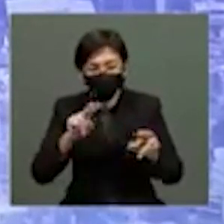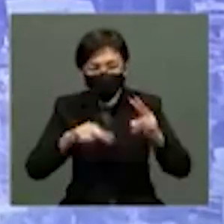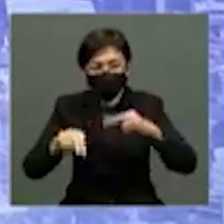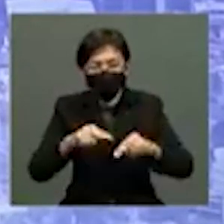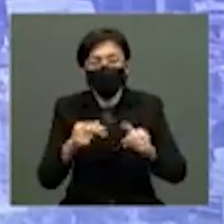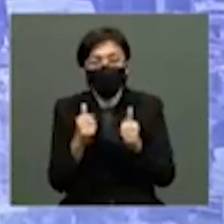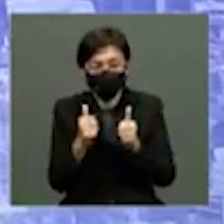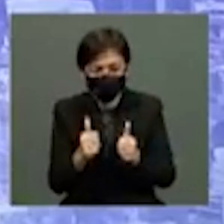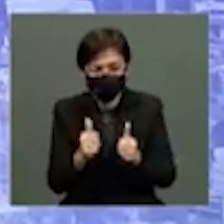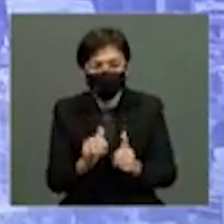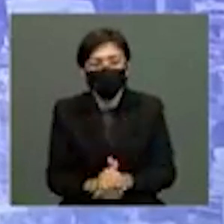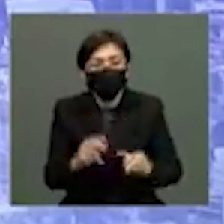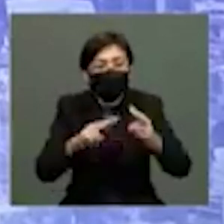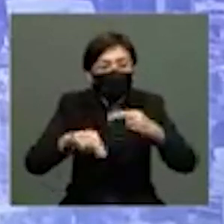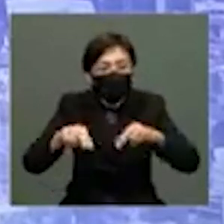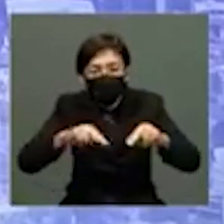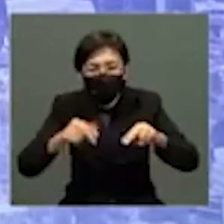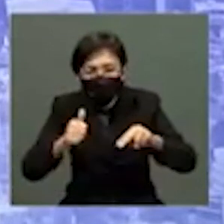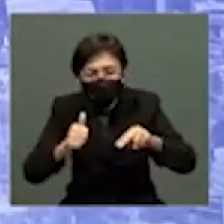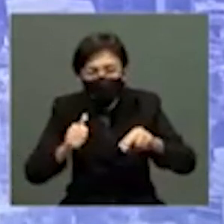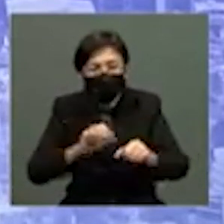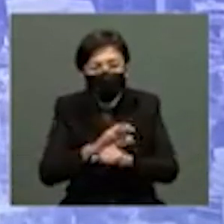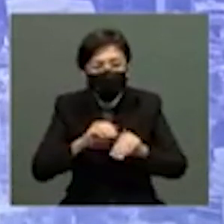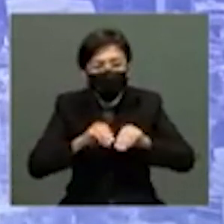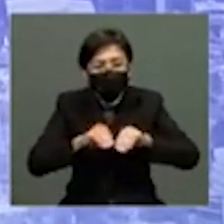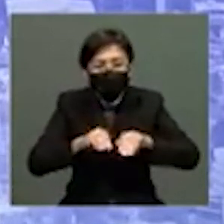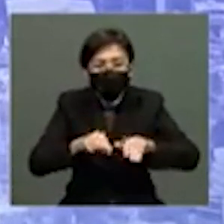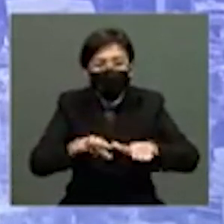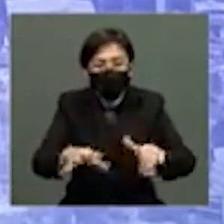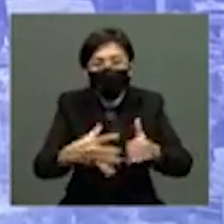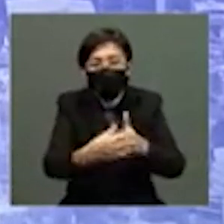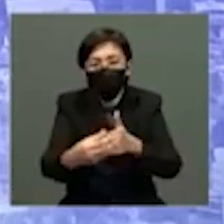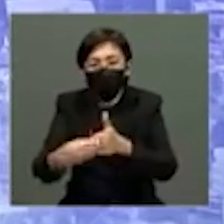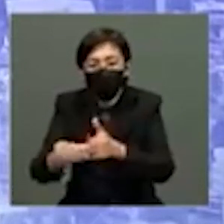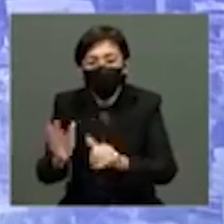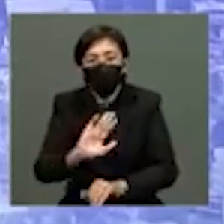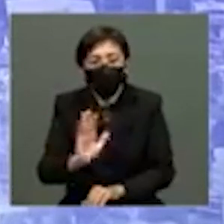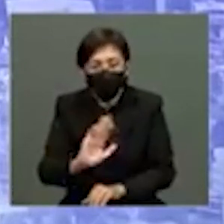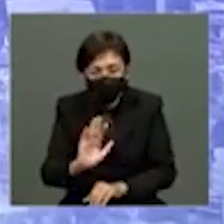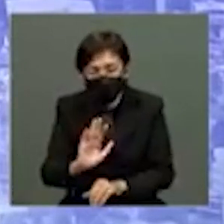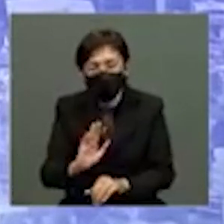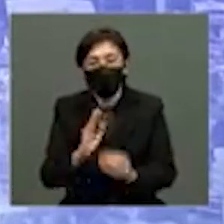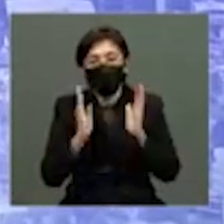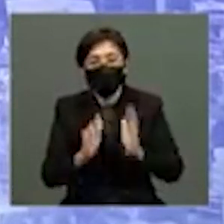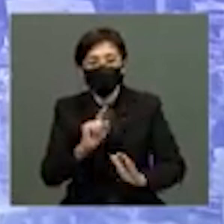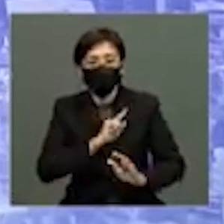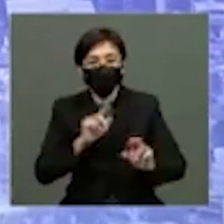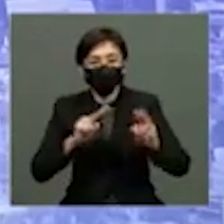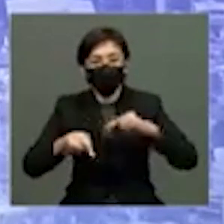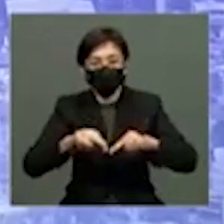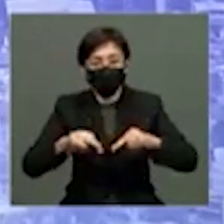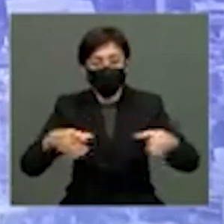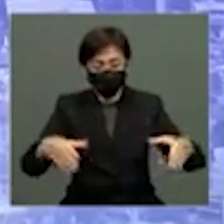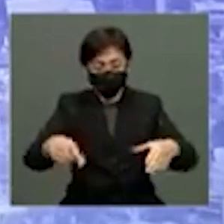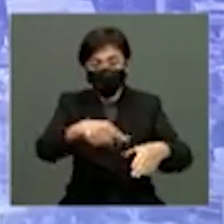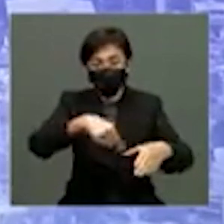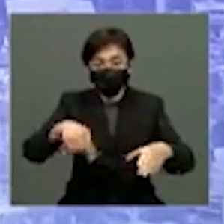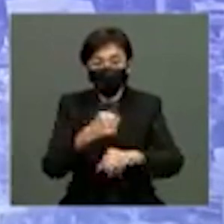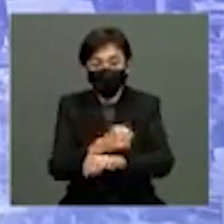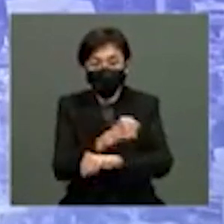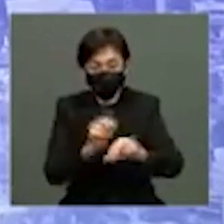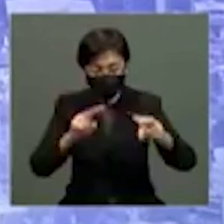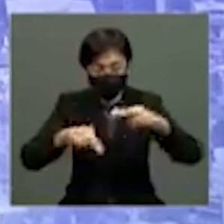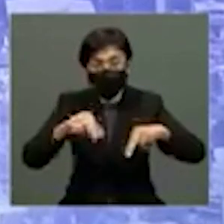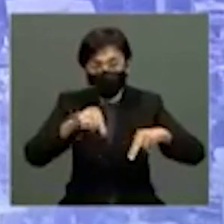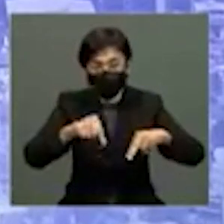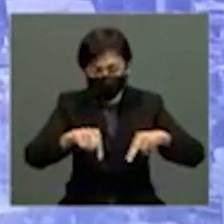างดีนะครับไม่งั้นการแพร่กระจายเชื้อจะออกไปขอผู้ที่ดูแลคนในปกครองของท่านน